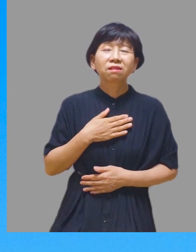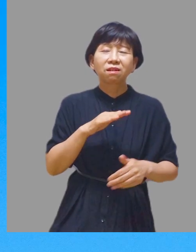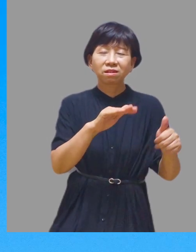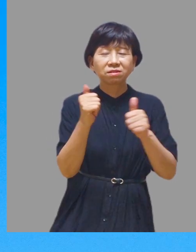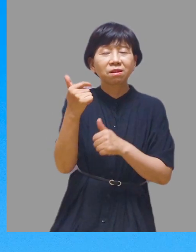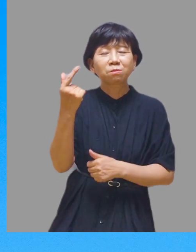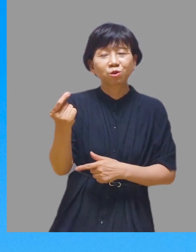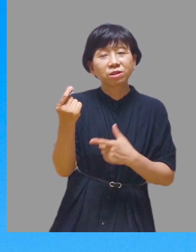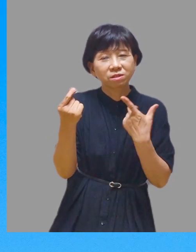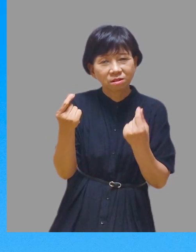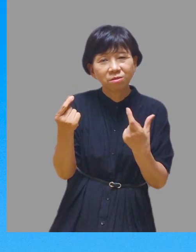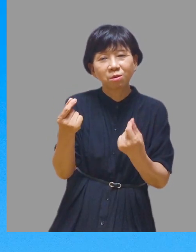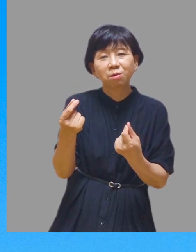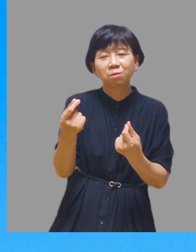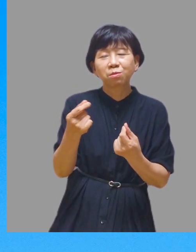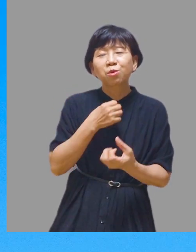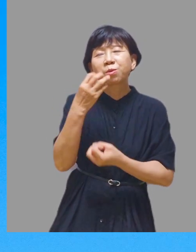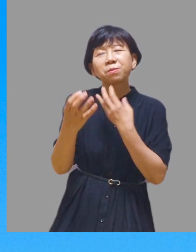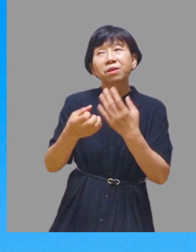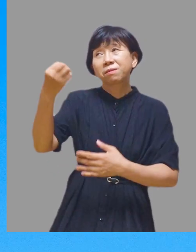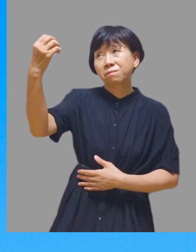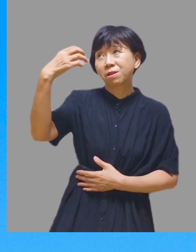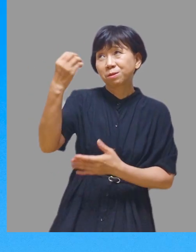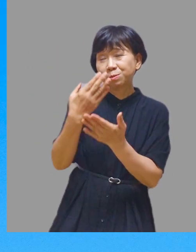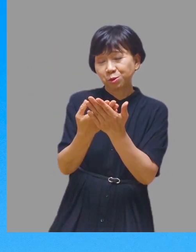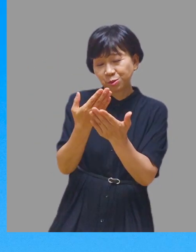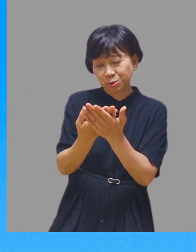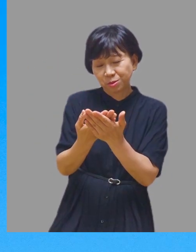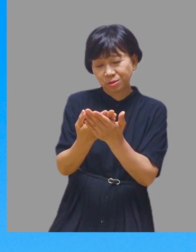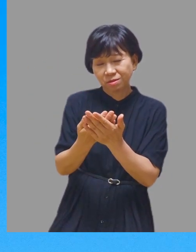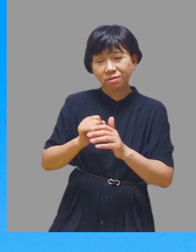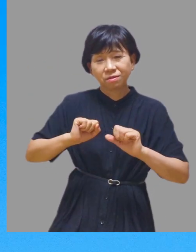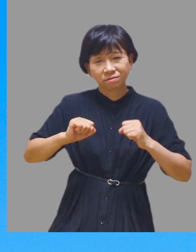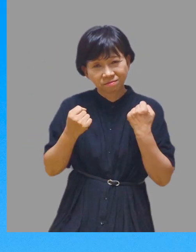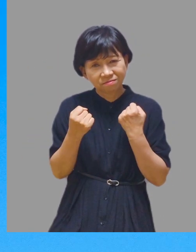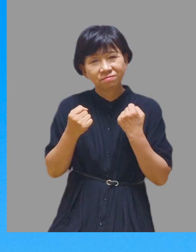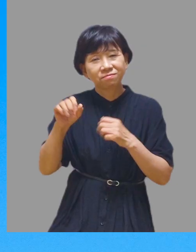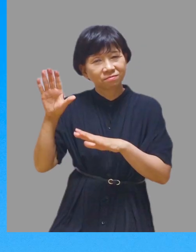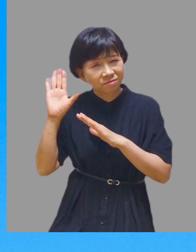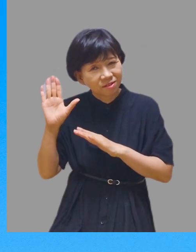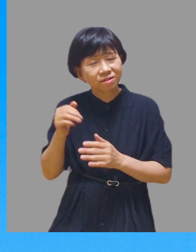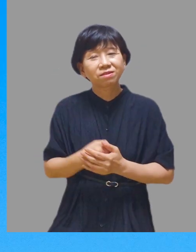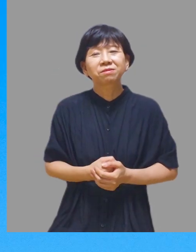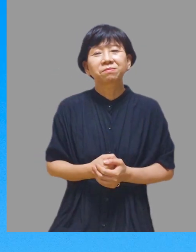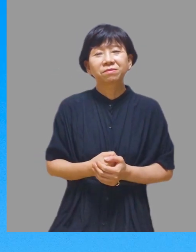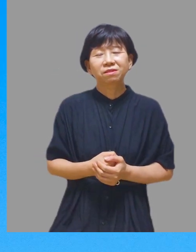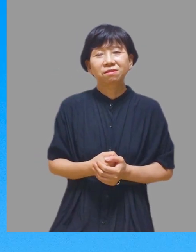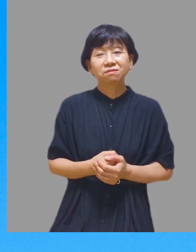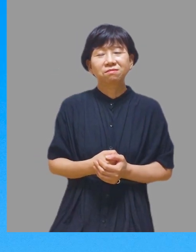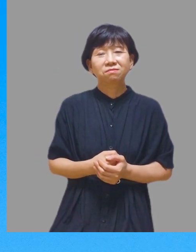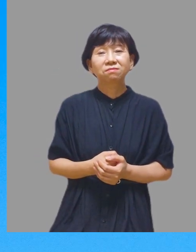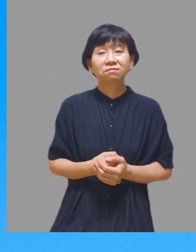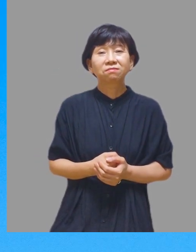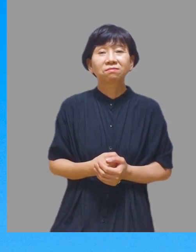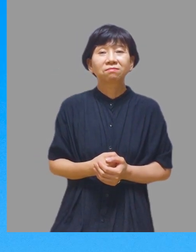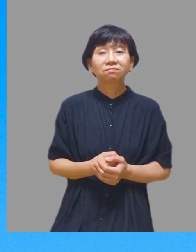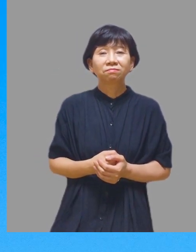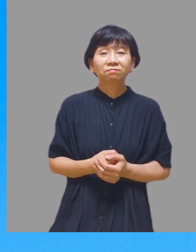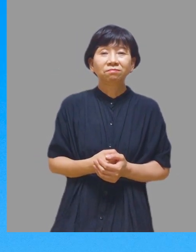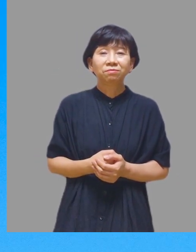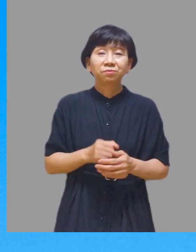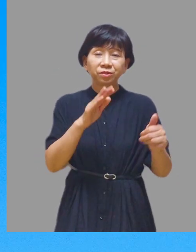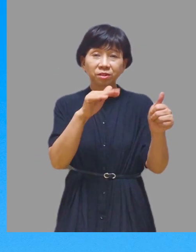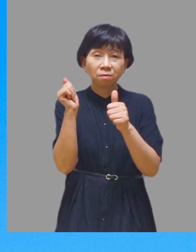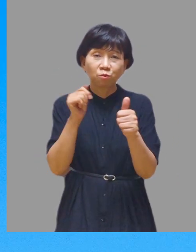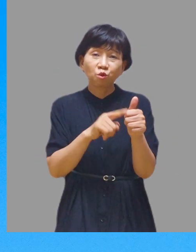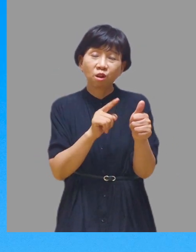사무엘처럼 고백하겠습니다. 말씀하옵소서 주의 종이 듣겠나이다. 그 사무엘